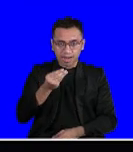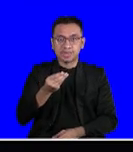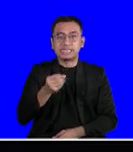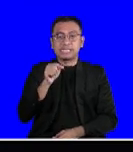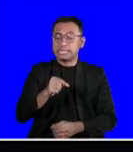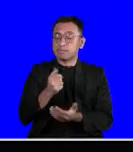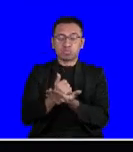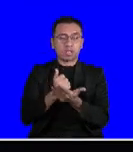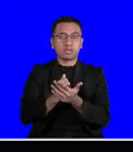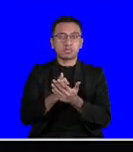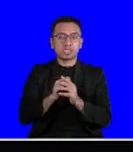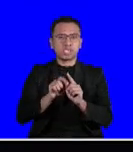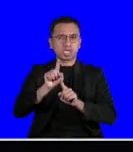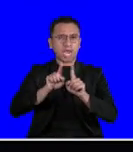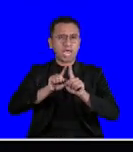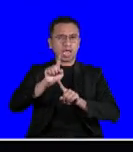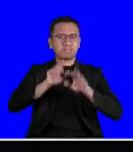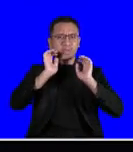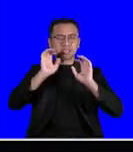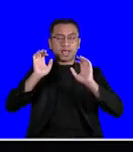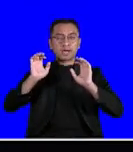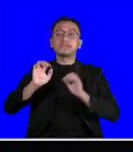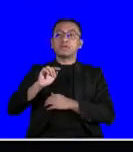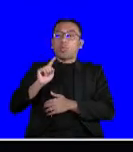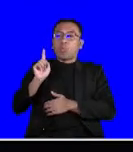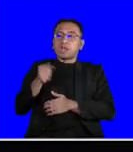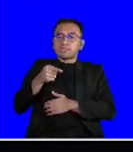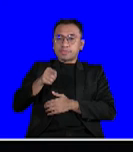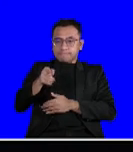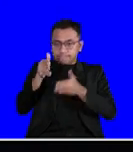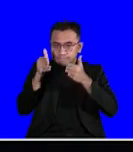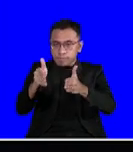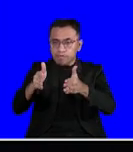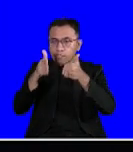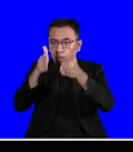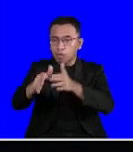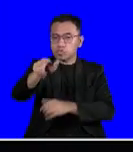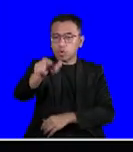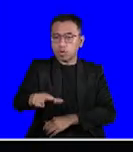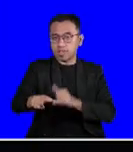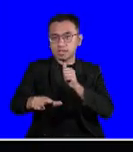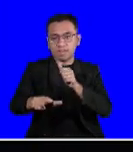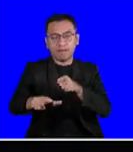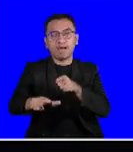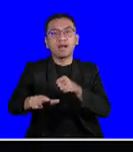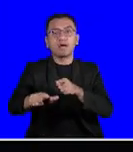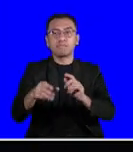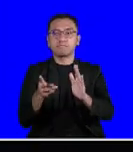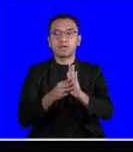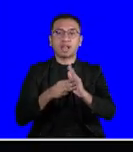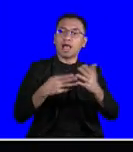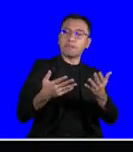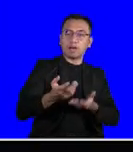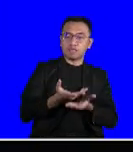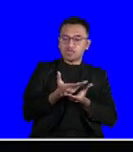kompetitif ini, maka berfokus kepada siapa sebenarnya pelanggan Anda, apa problem mereka, dan bagaimana solusi yang